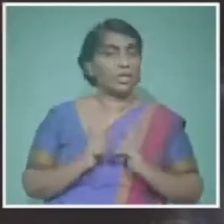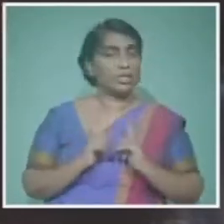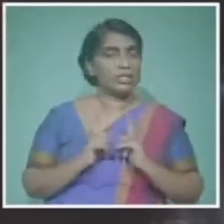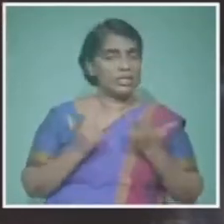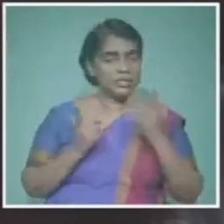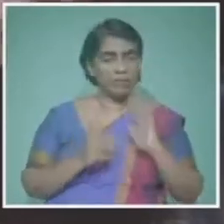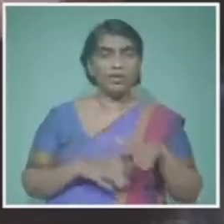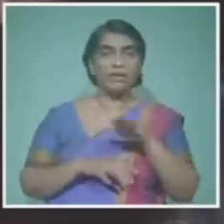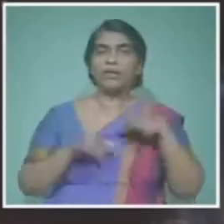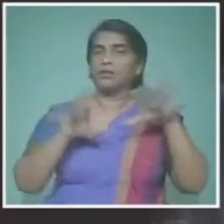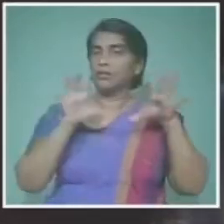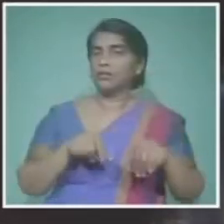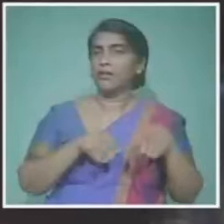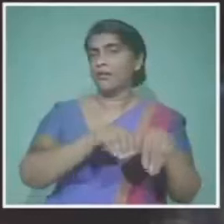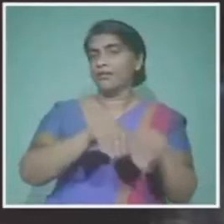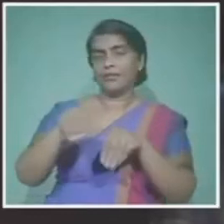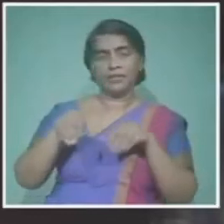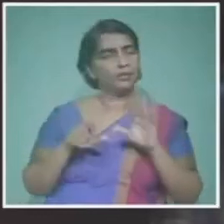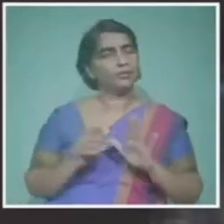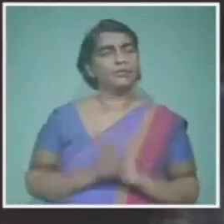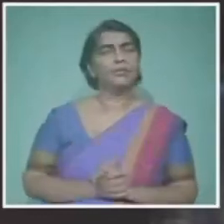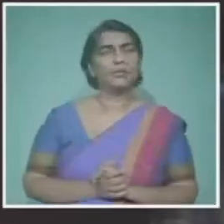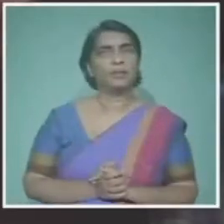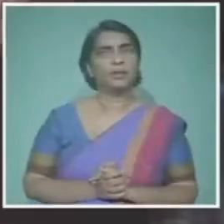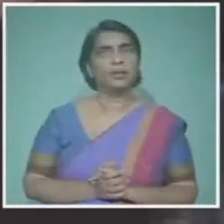sa, idam tika allagan, wakar kerana innu.